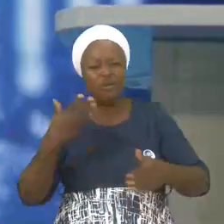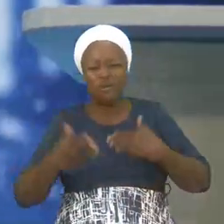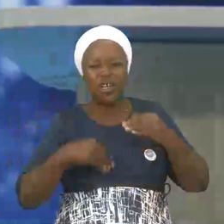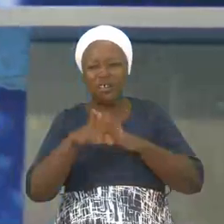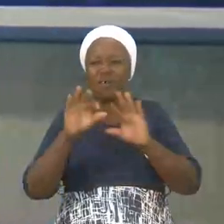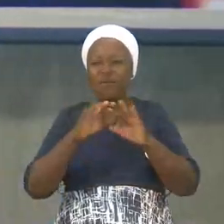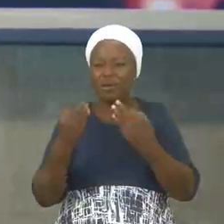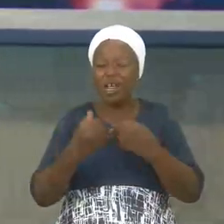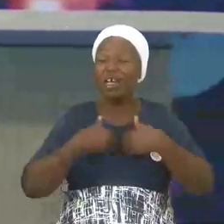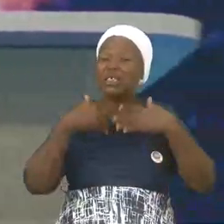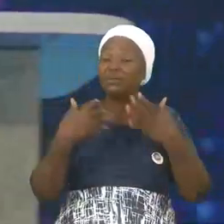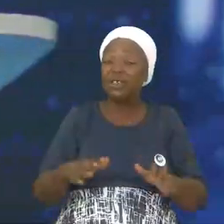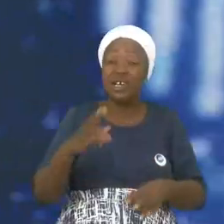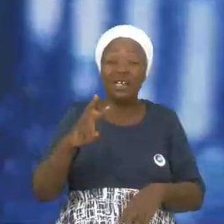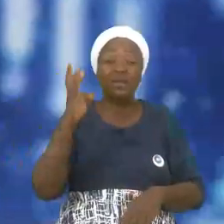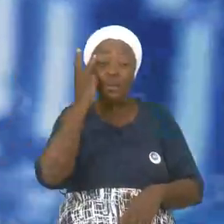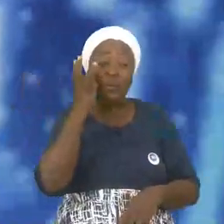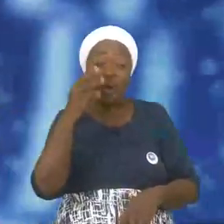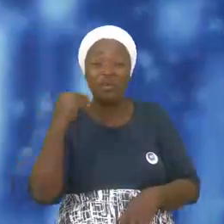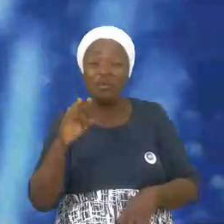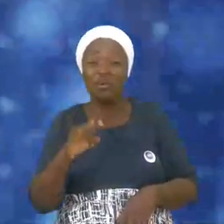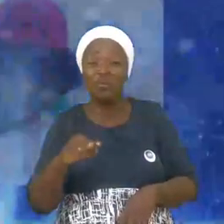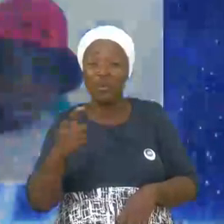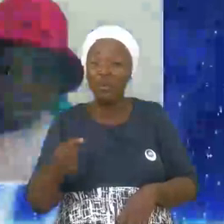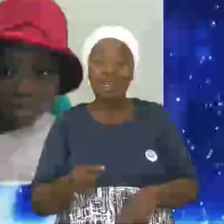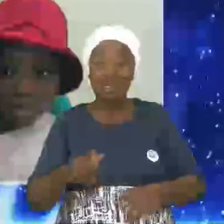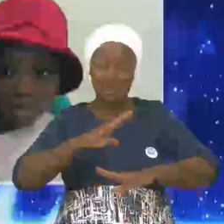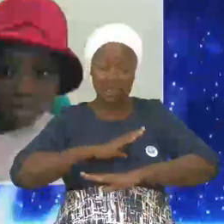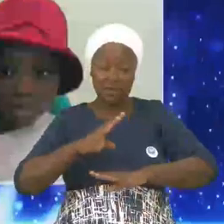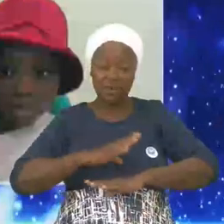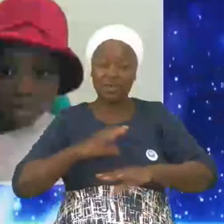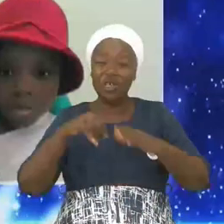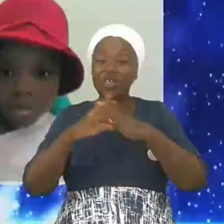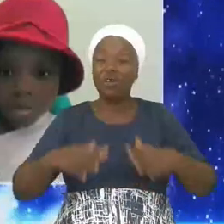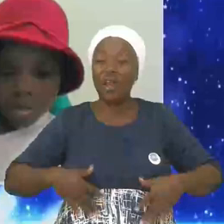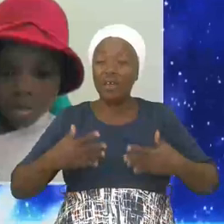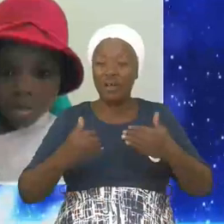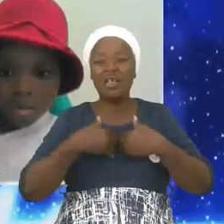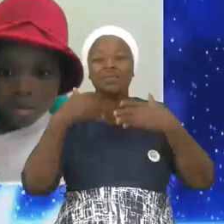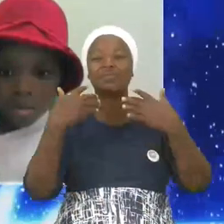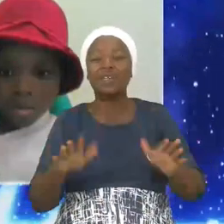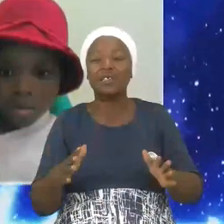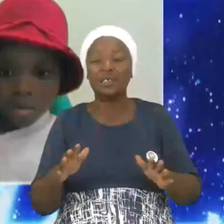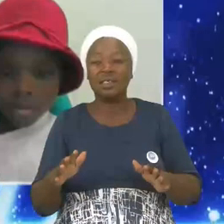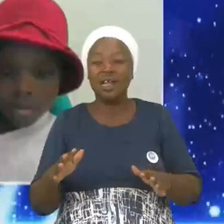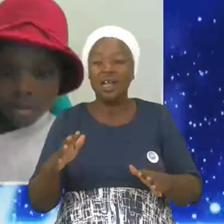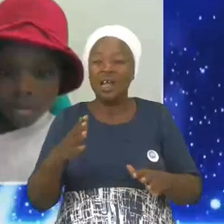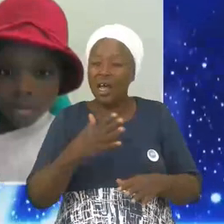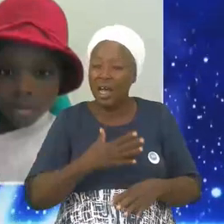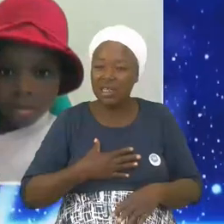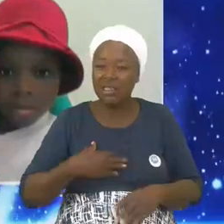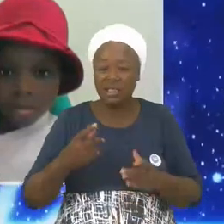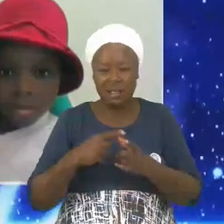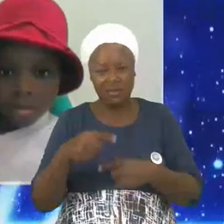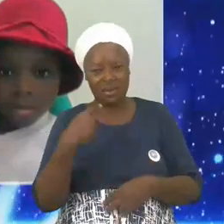le vin est terminé, le vin de la joie dans ta famille, c'est terminé, le vin. de la satisfaction